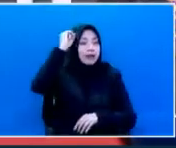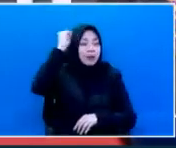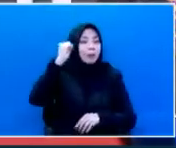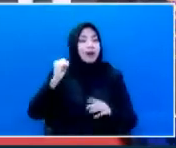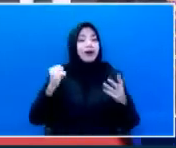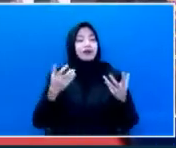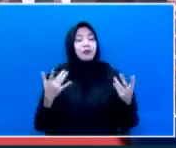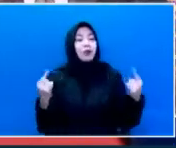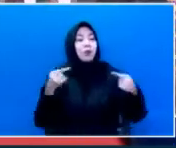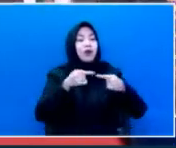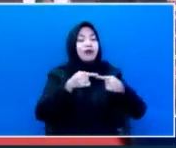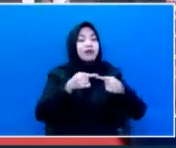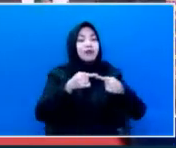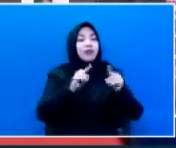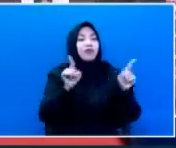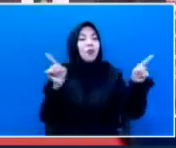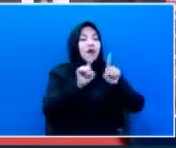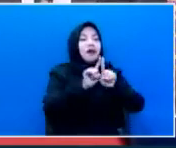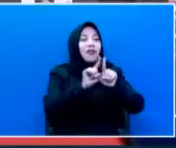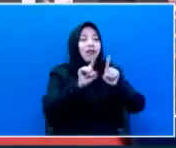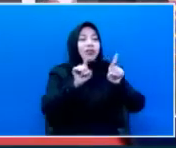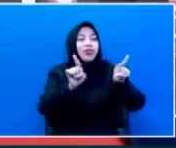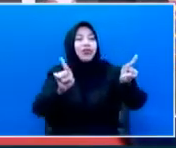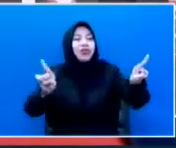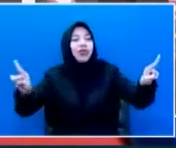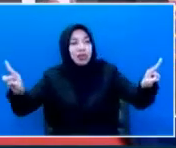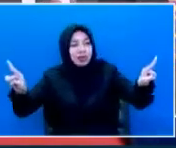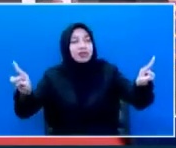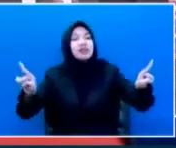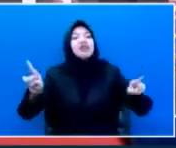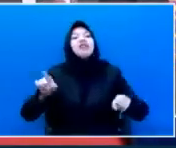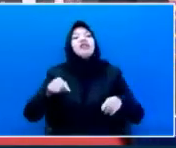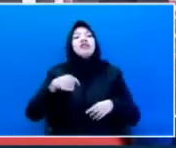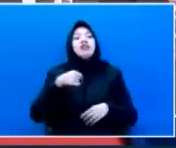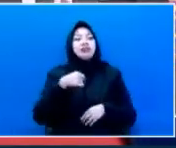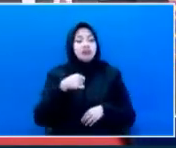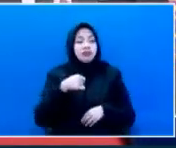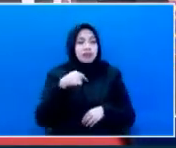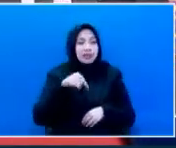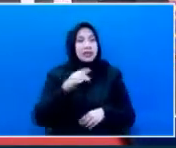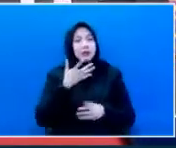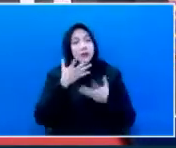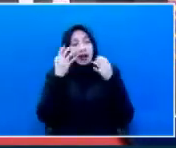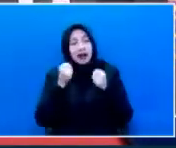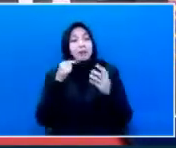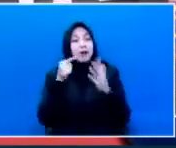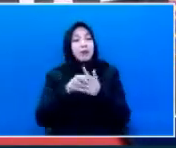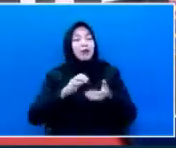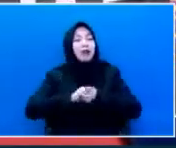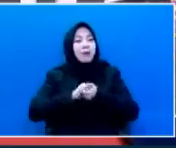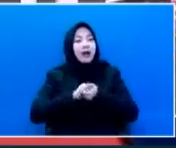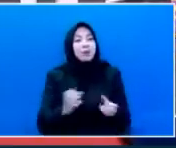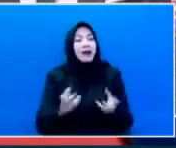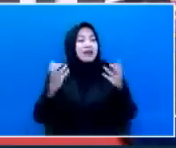kemudian renggang gitu ke depannya apa sebenarnya yang harus dilakukan sehingga kita juga akhirnya bisa mendapatkan pemilu yang damai begitu jangan